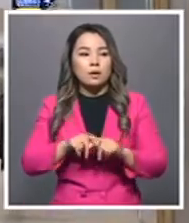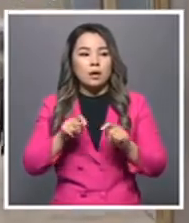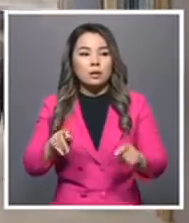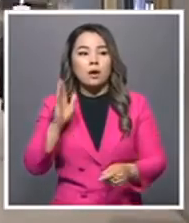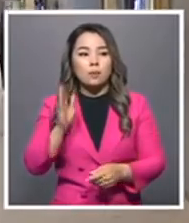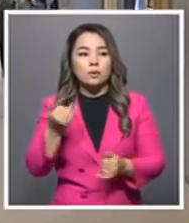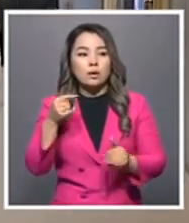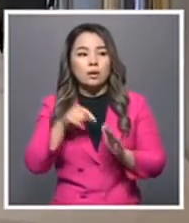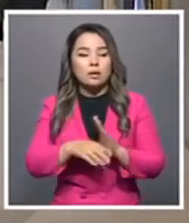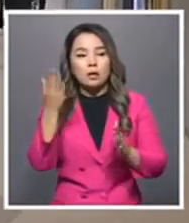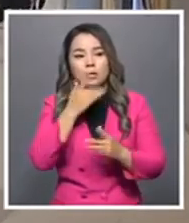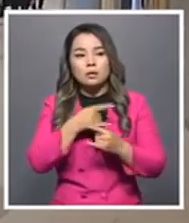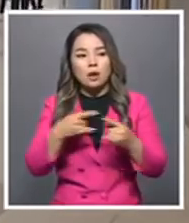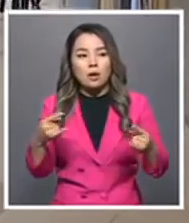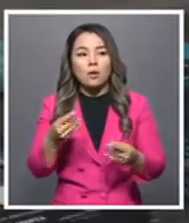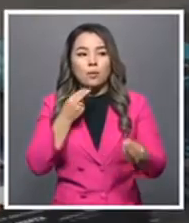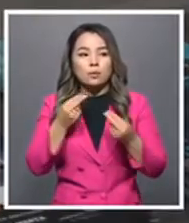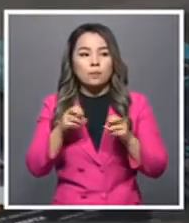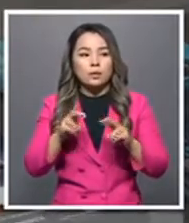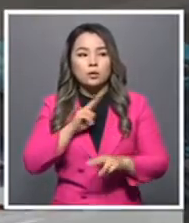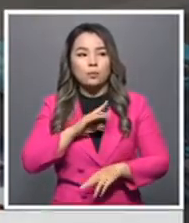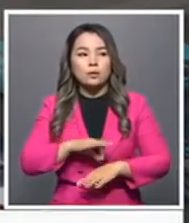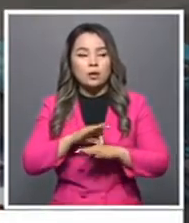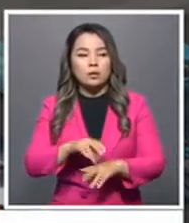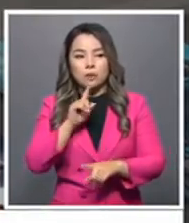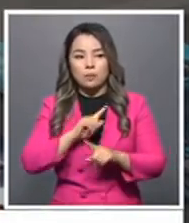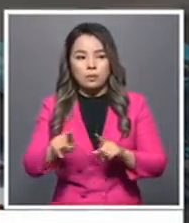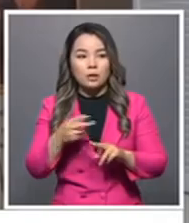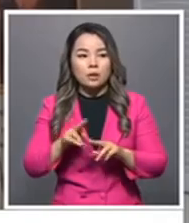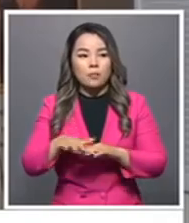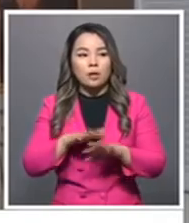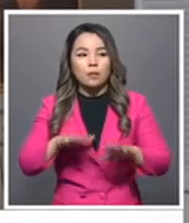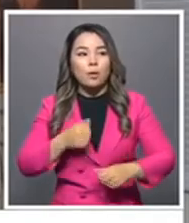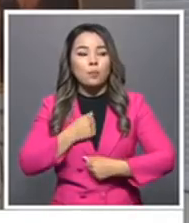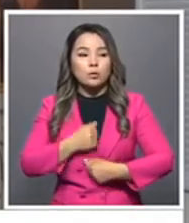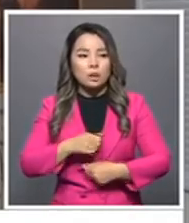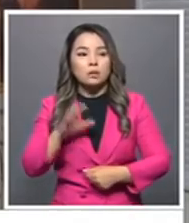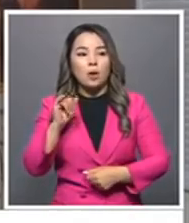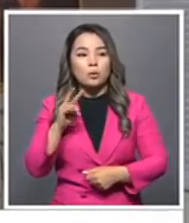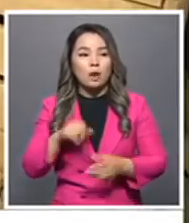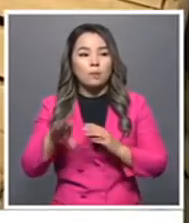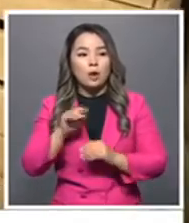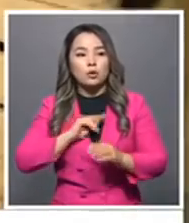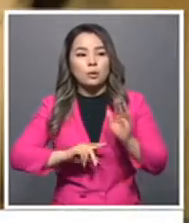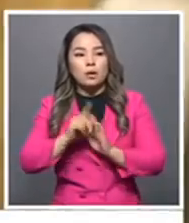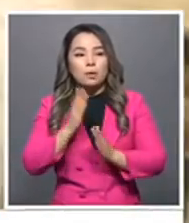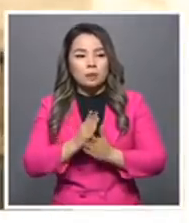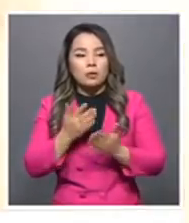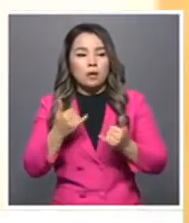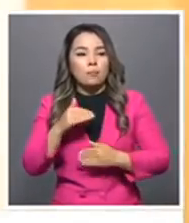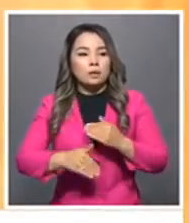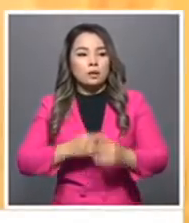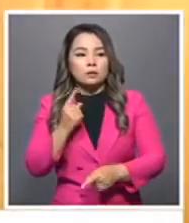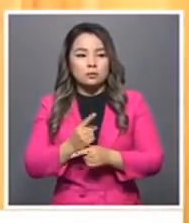ашылады. Бірақ ондағы кинотеатрлар мен фудкорттар жұмыс істемейді. Сондай-ақ моншалар мен сауналар да жұмысын бастайды, бірақ бассейндер